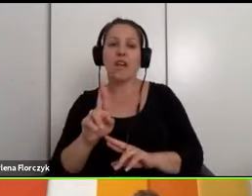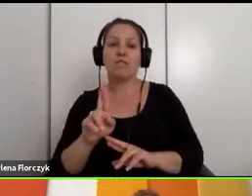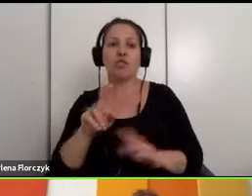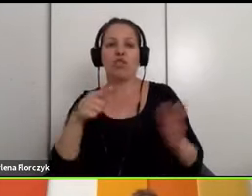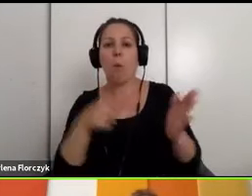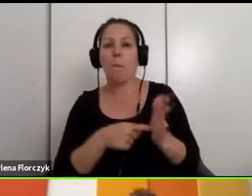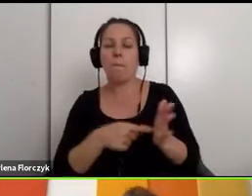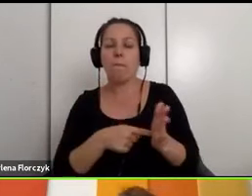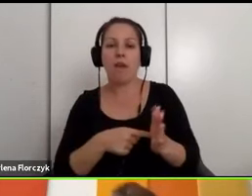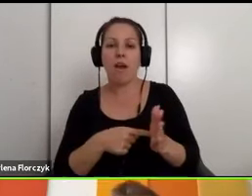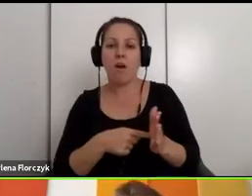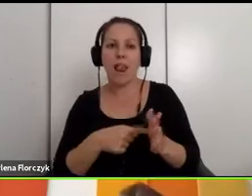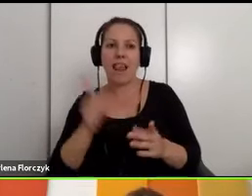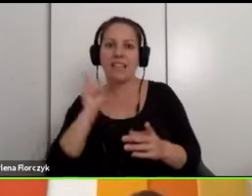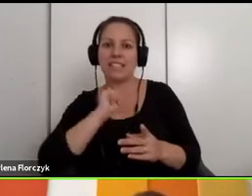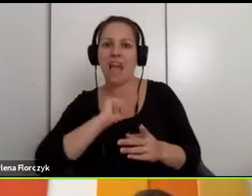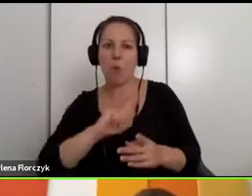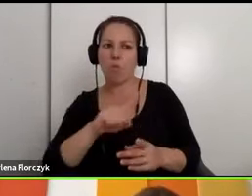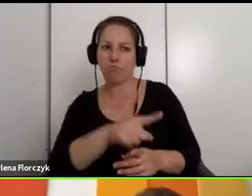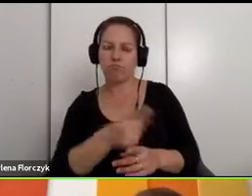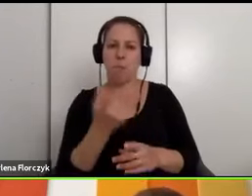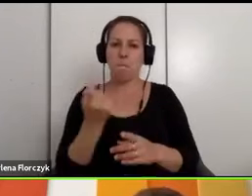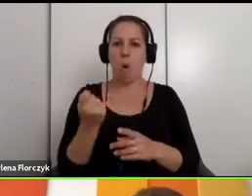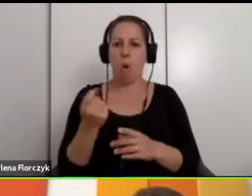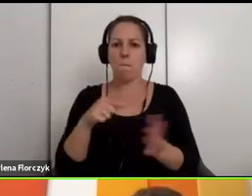dopiero liceum było takim momentem,